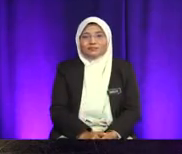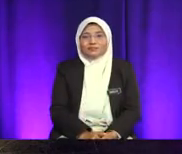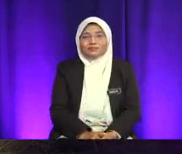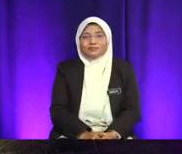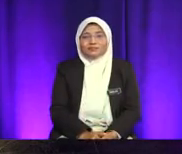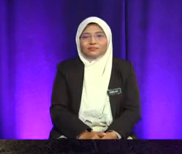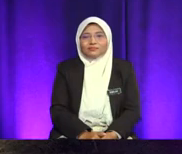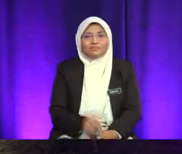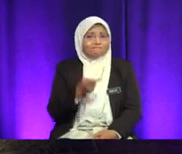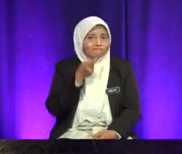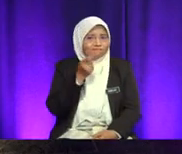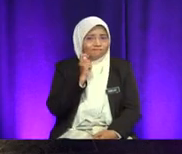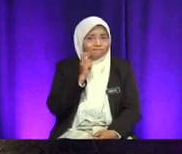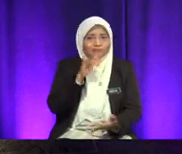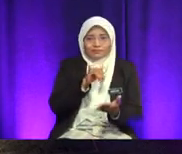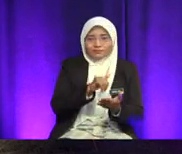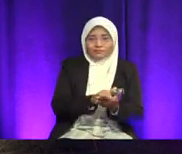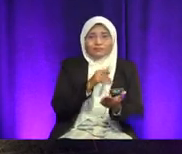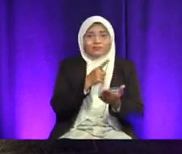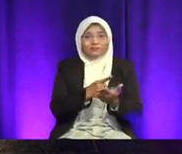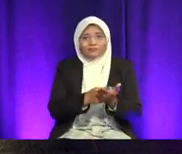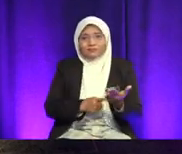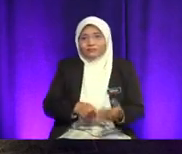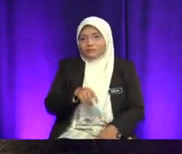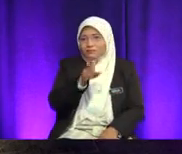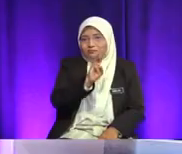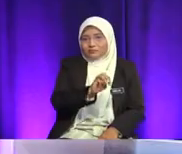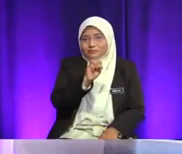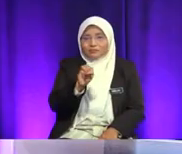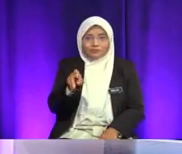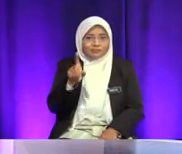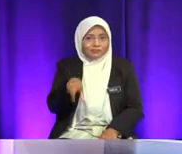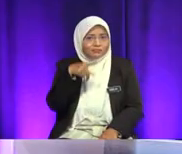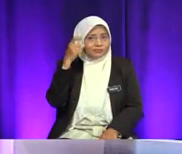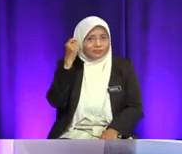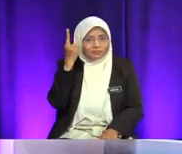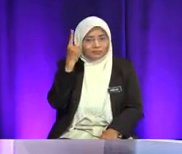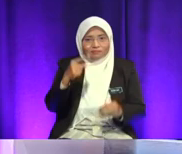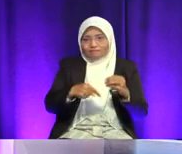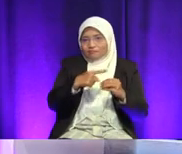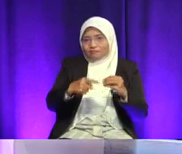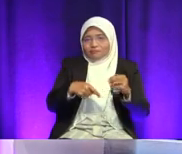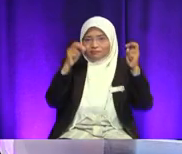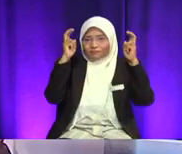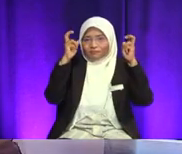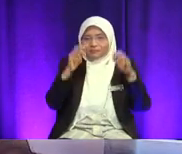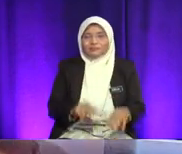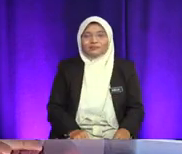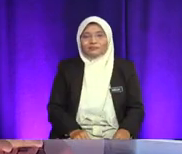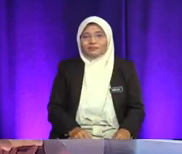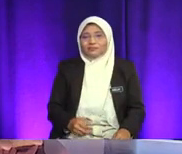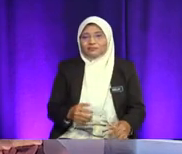yang perlu kita paham berkenaan dengan ciri-ciri dan kepentingan mewujudkan negara berdaulat kita tidak melihat seketika